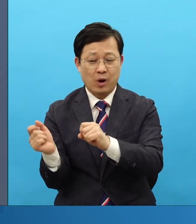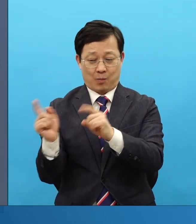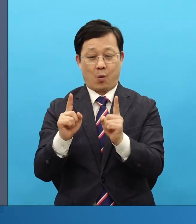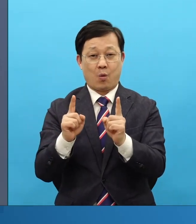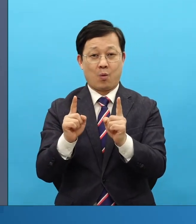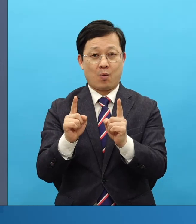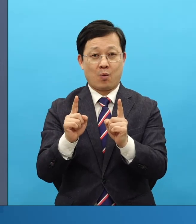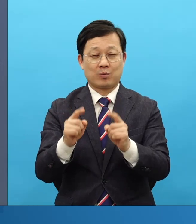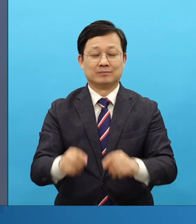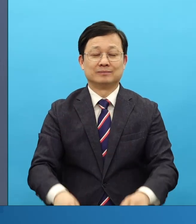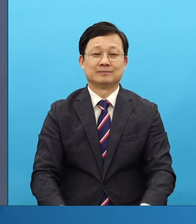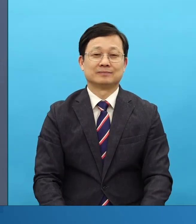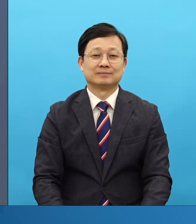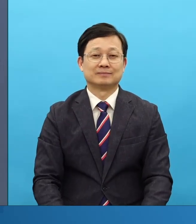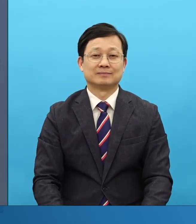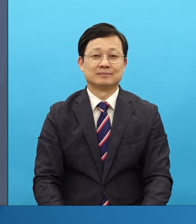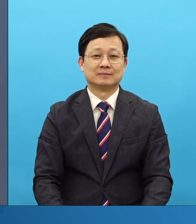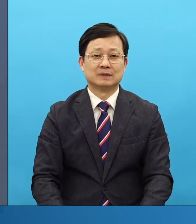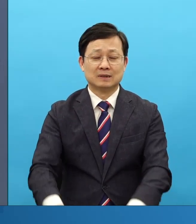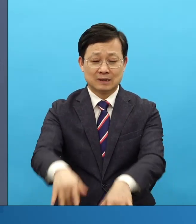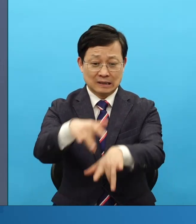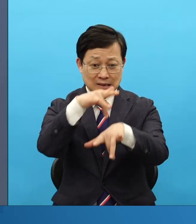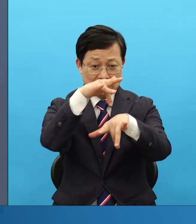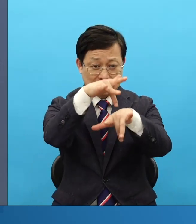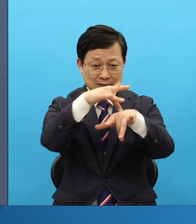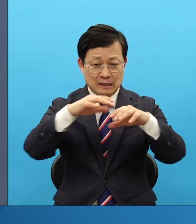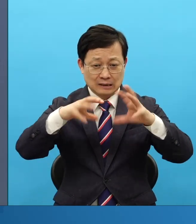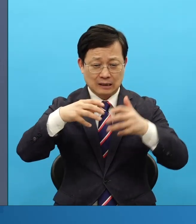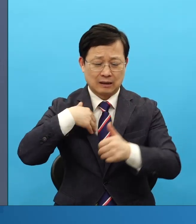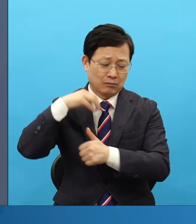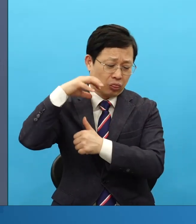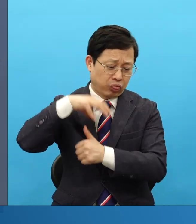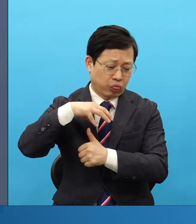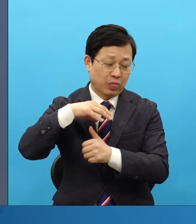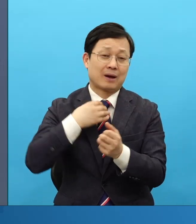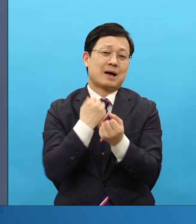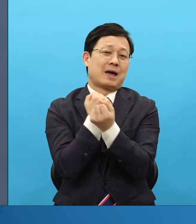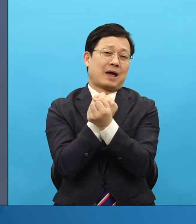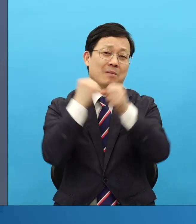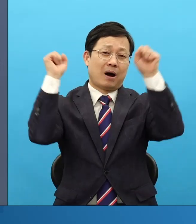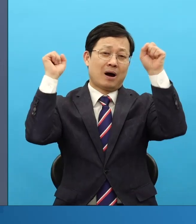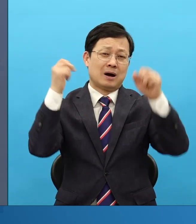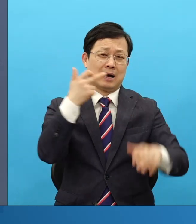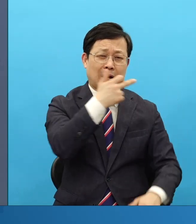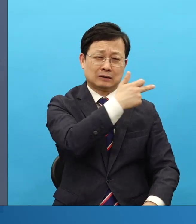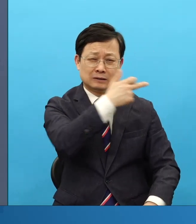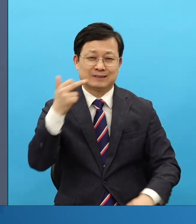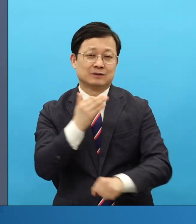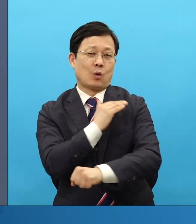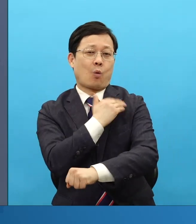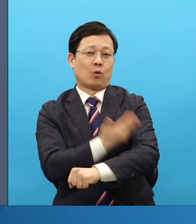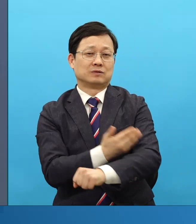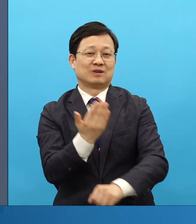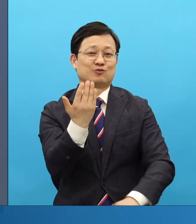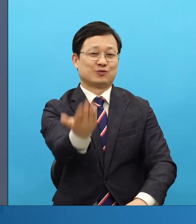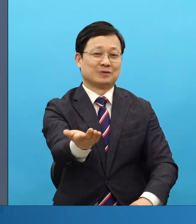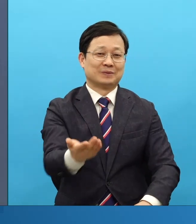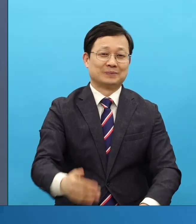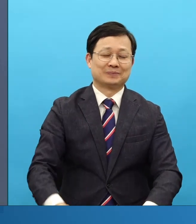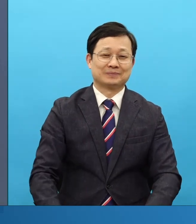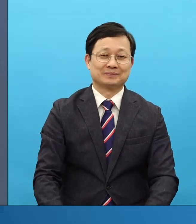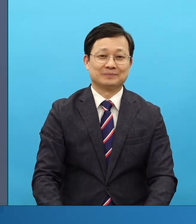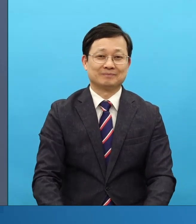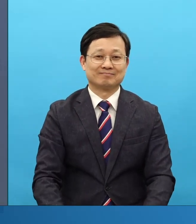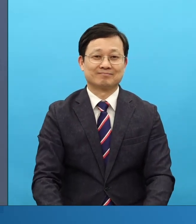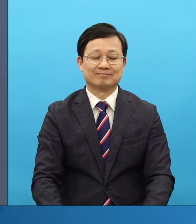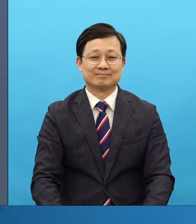of Rome. 사단의 나라에서 해방되는 어마어마한 권세를 주는 겁니다. It is the tremendous authority that God has given to us to be liberated